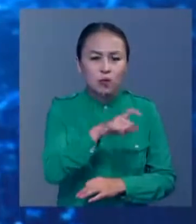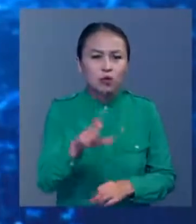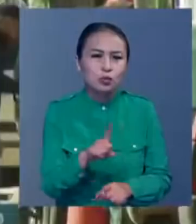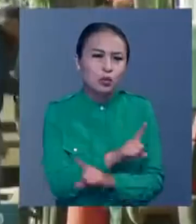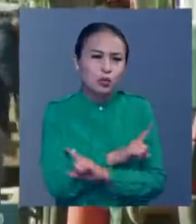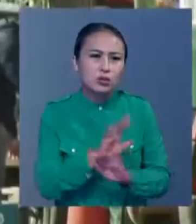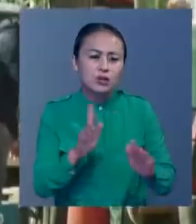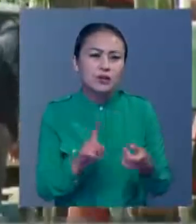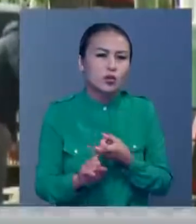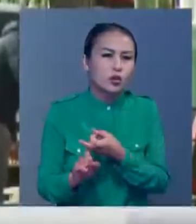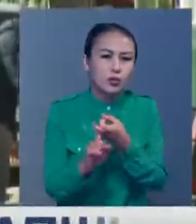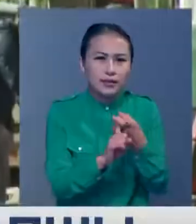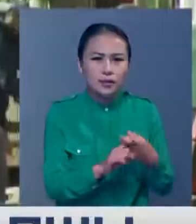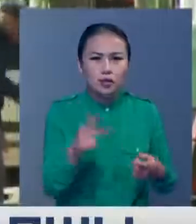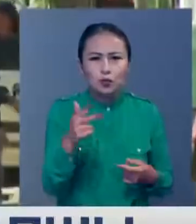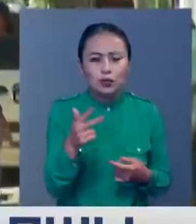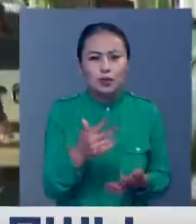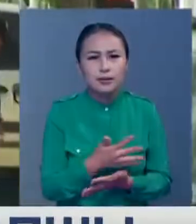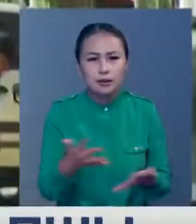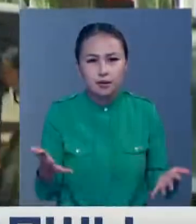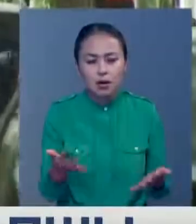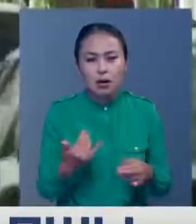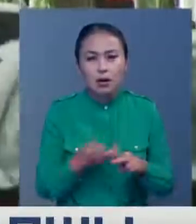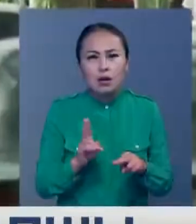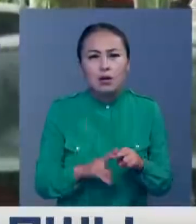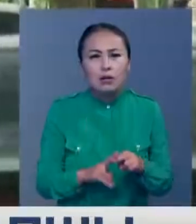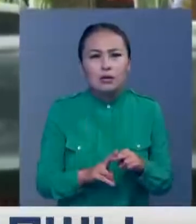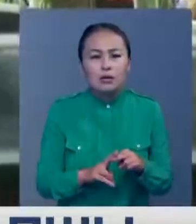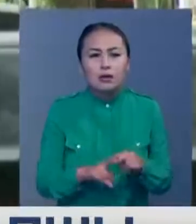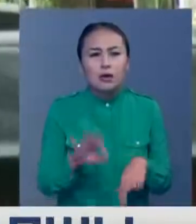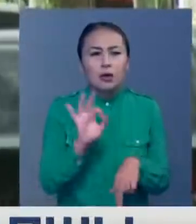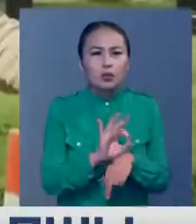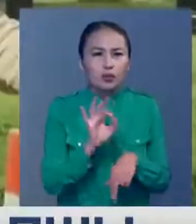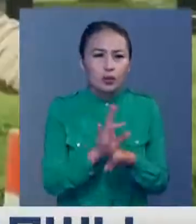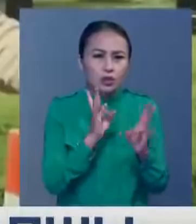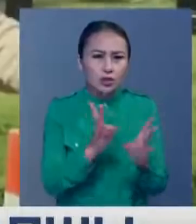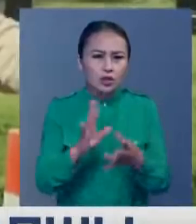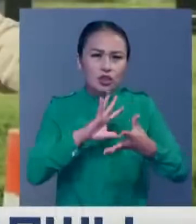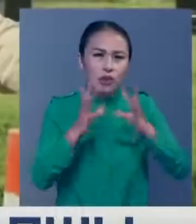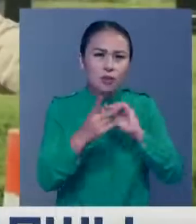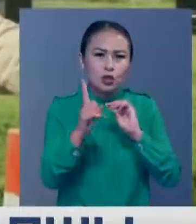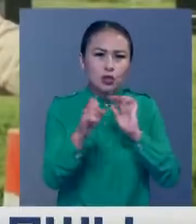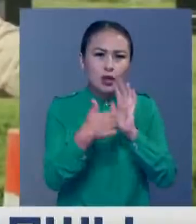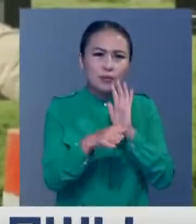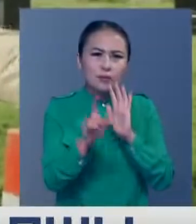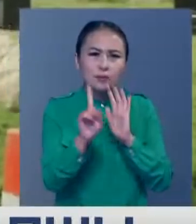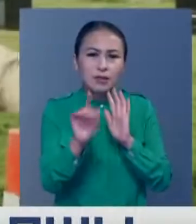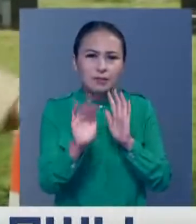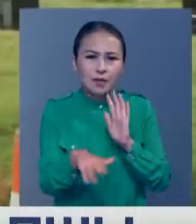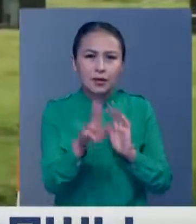жұмды. Осылайша вирус құрбандарының саны 3000-нан асқан. Ал ауруға шалдыққандардың жалпы саны 161 мыңға жуықтады.